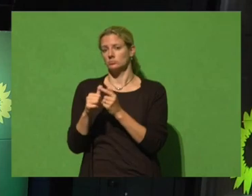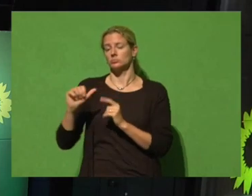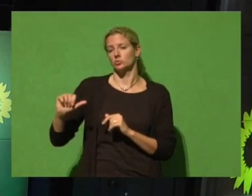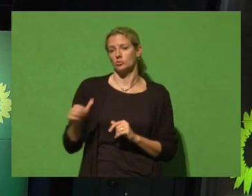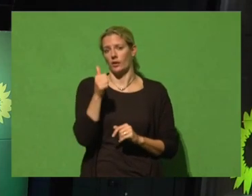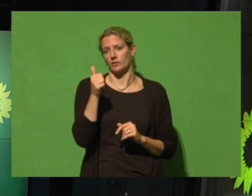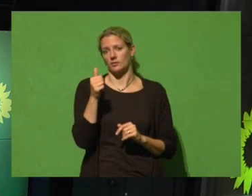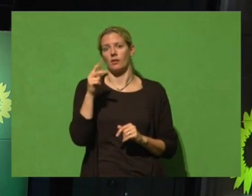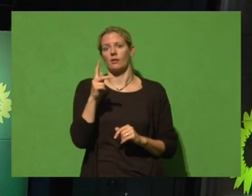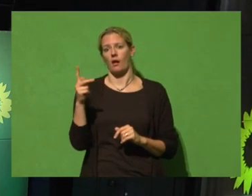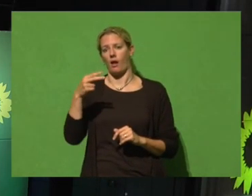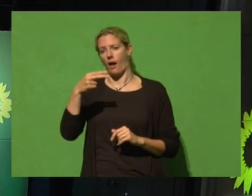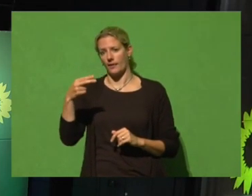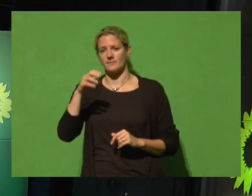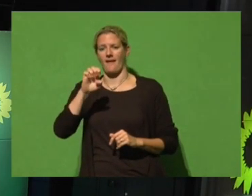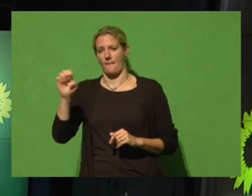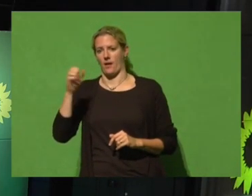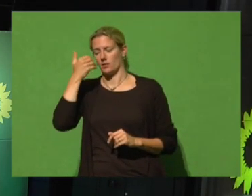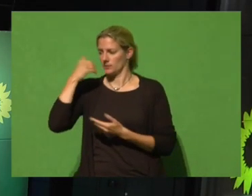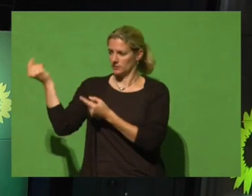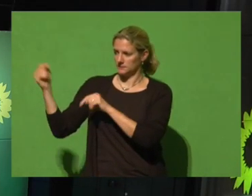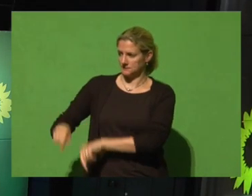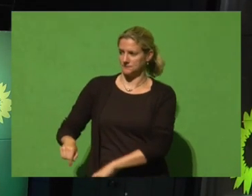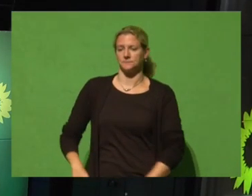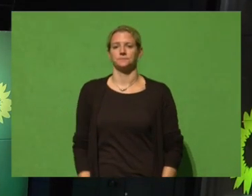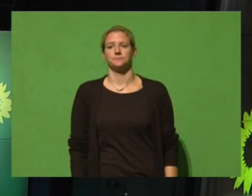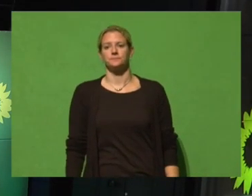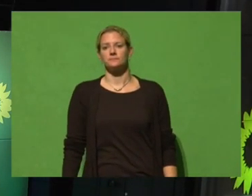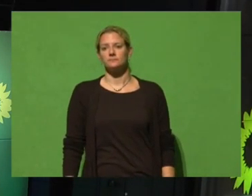Ersten Karl-Heinz Hemmerich nach vorne.